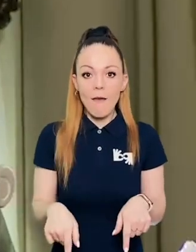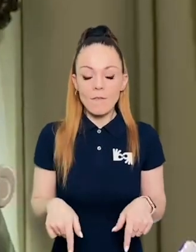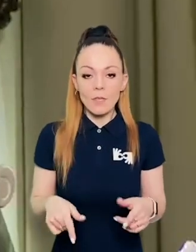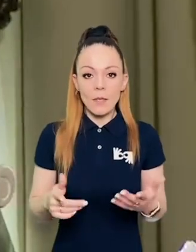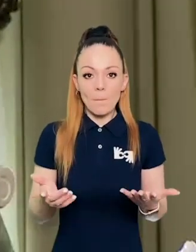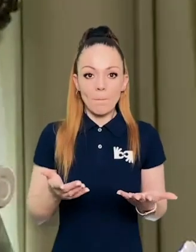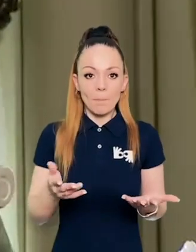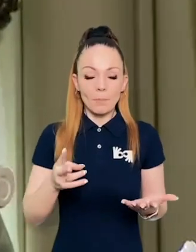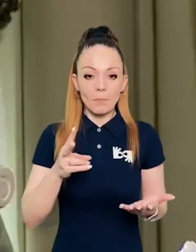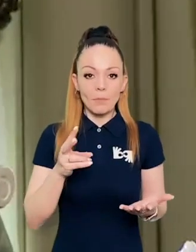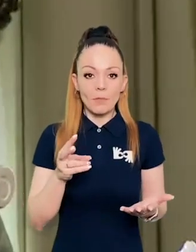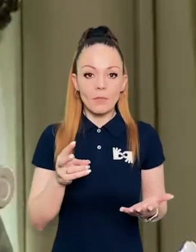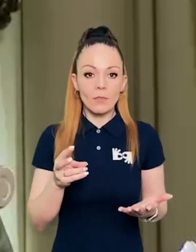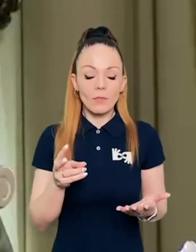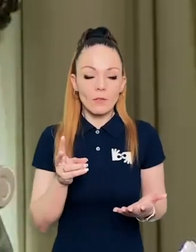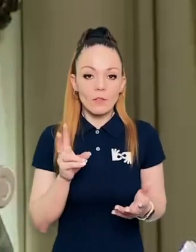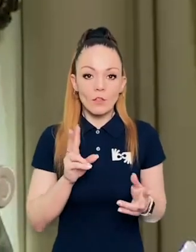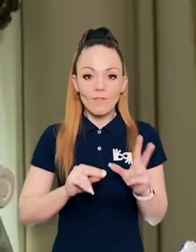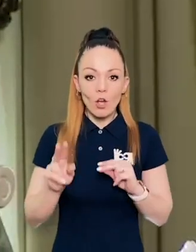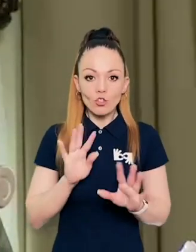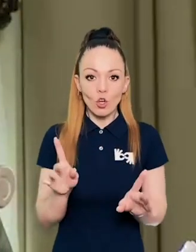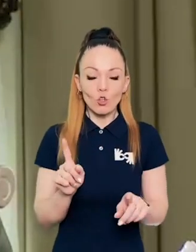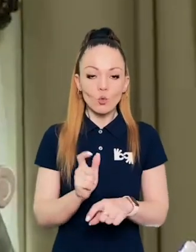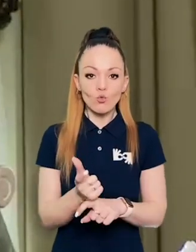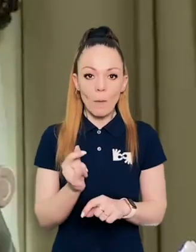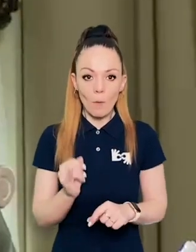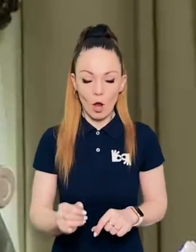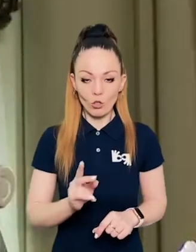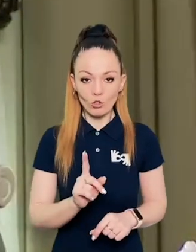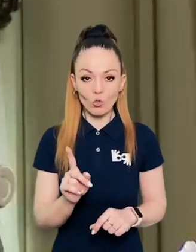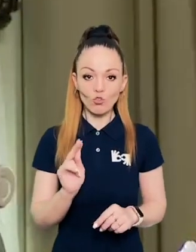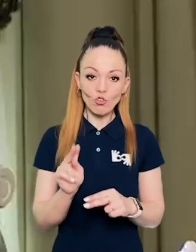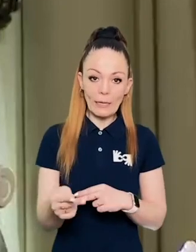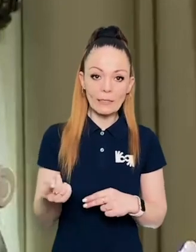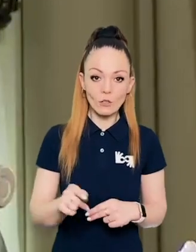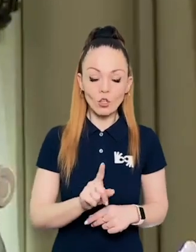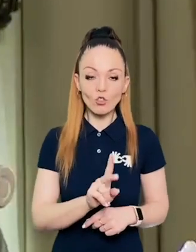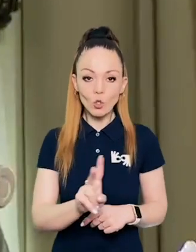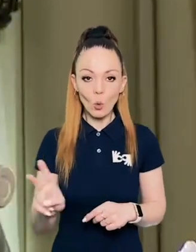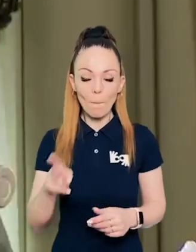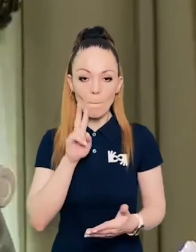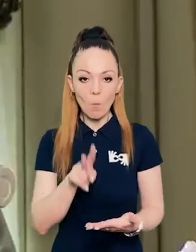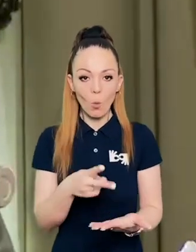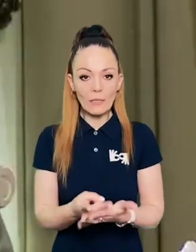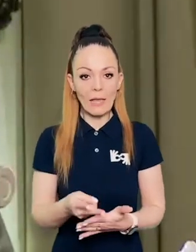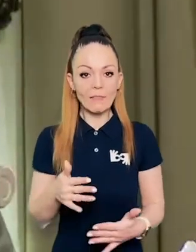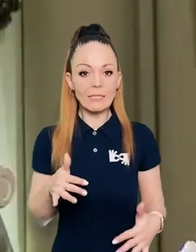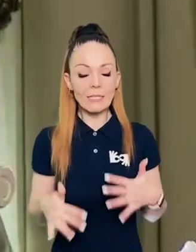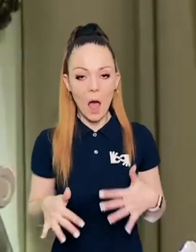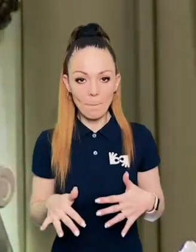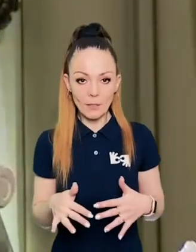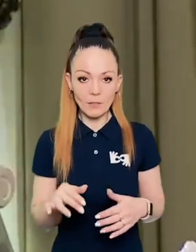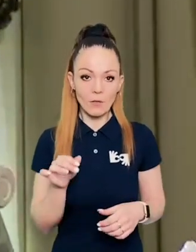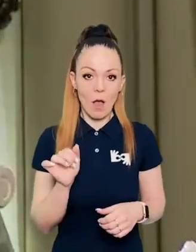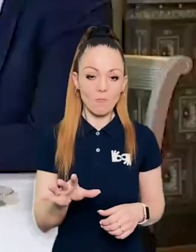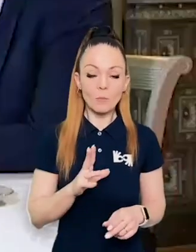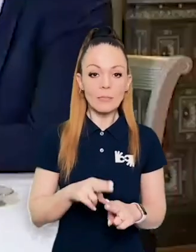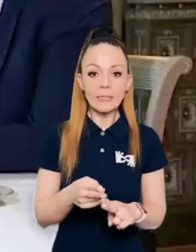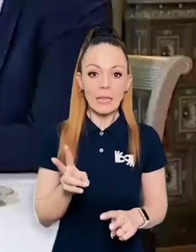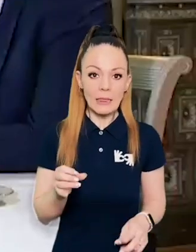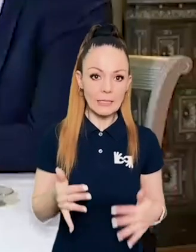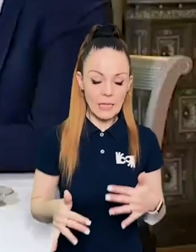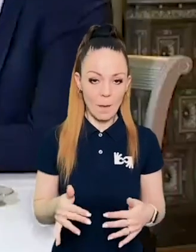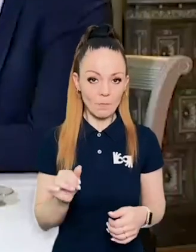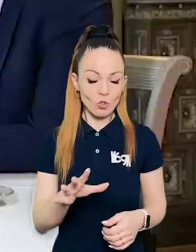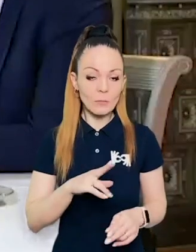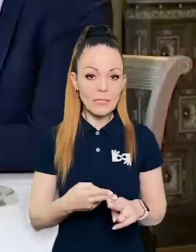я навіть не вважаю щось дуже погане через те, що хтось показав слабкість. А